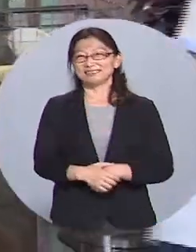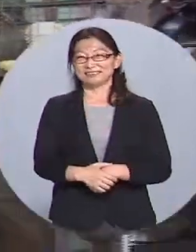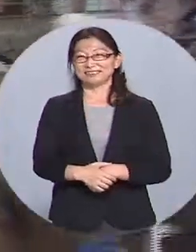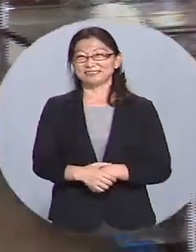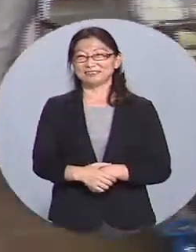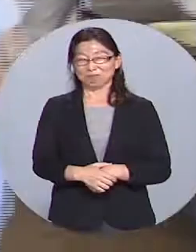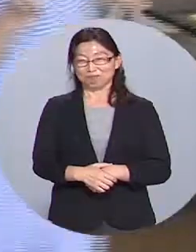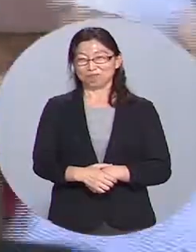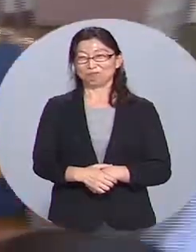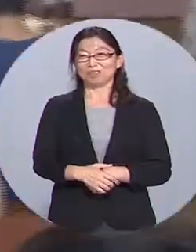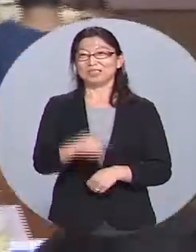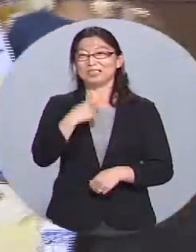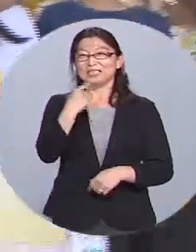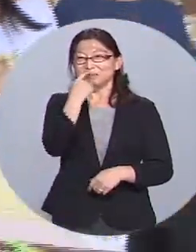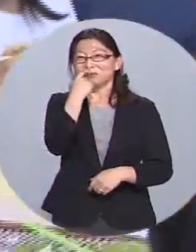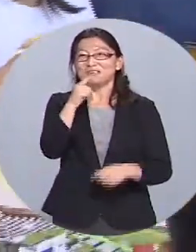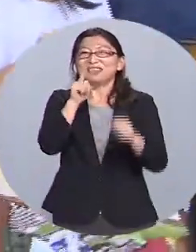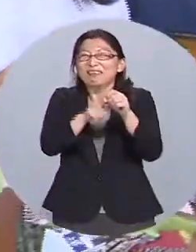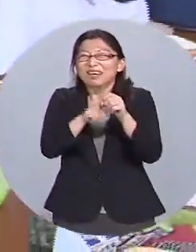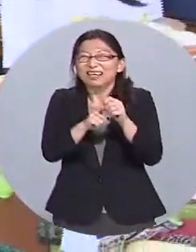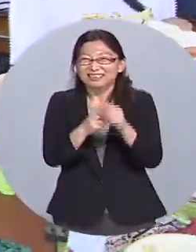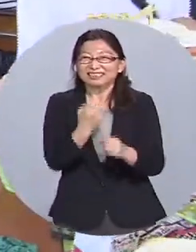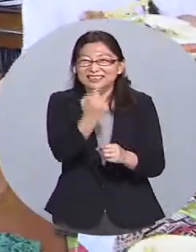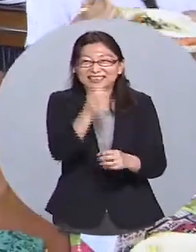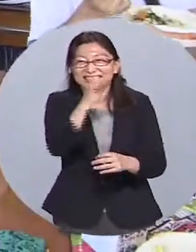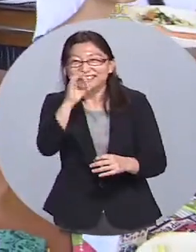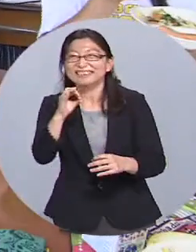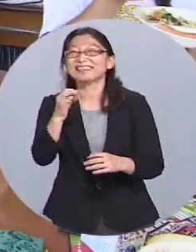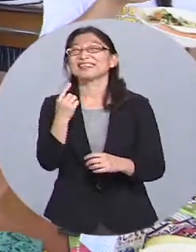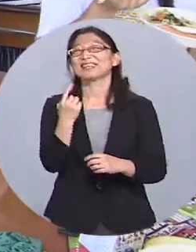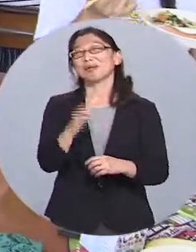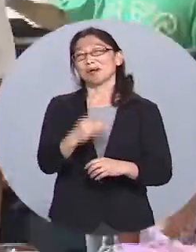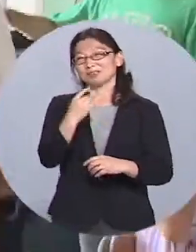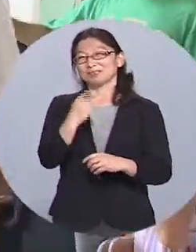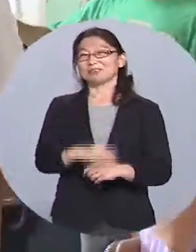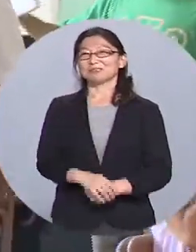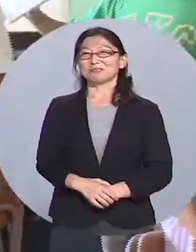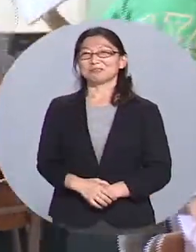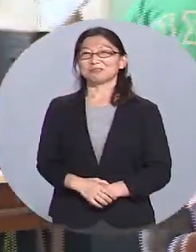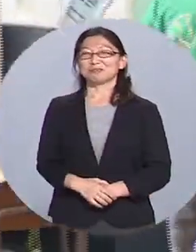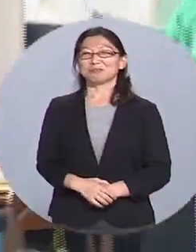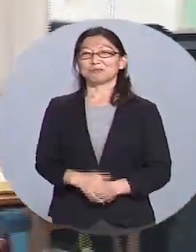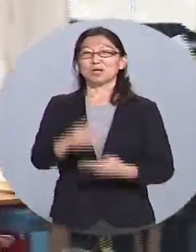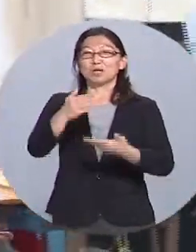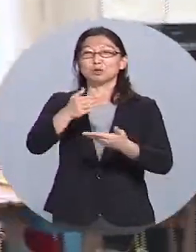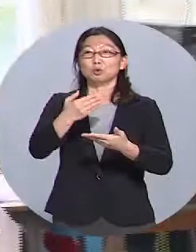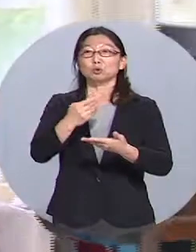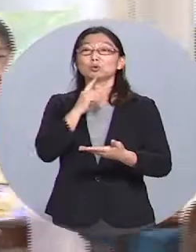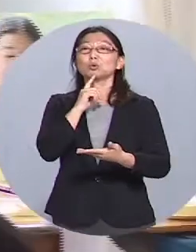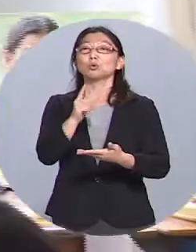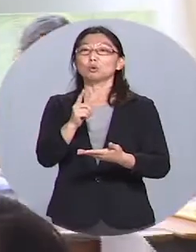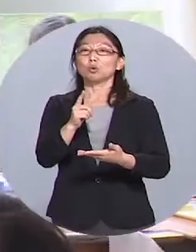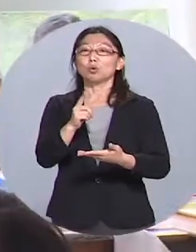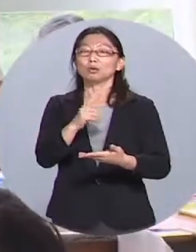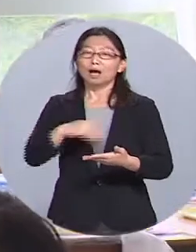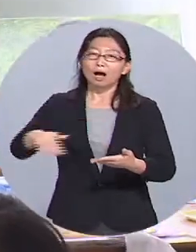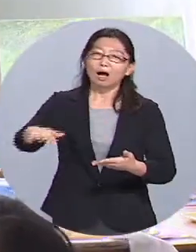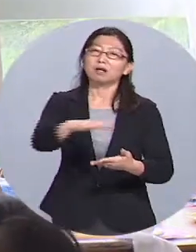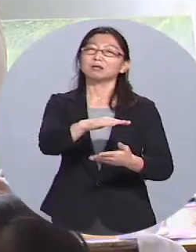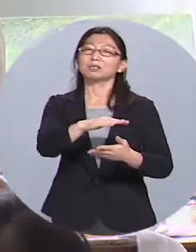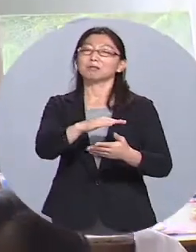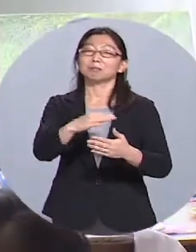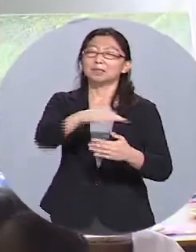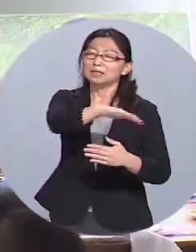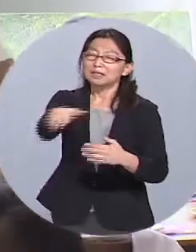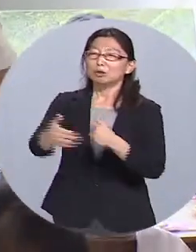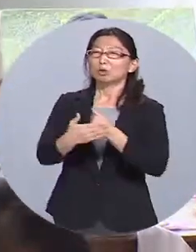まだそれ楽しみで、あの自分のために行ってるっていうのは結構大きいかなと思うんですけど、まあ、給食っていうのはたくさんの人の努力によって